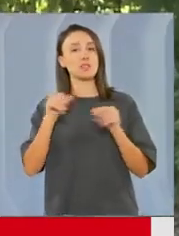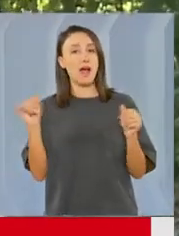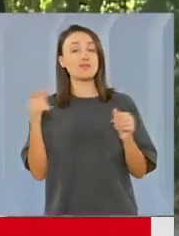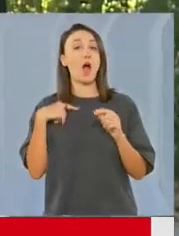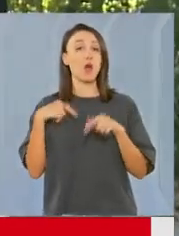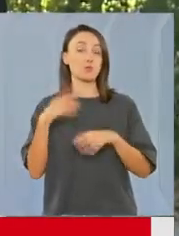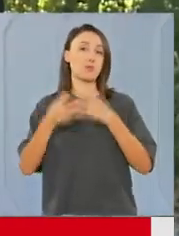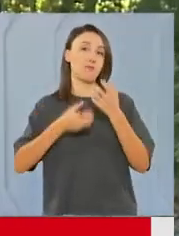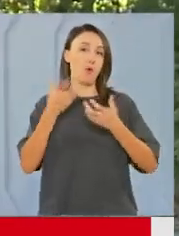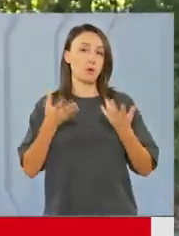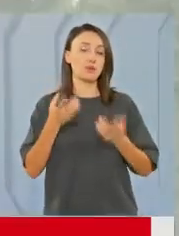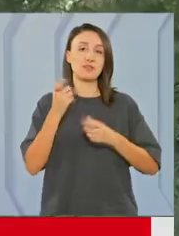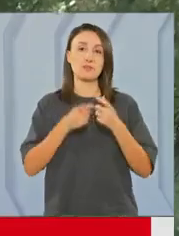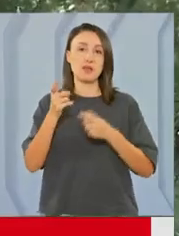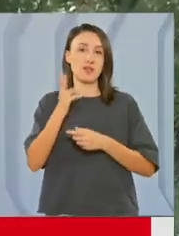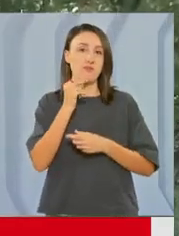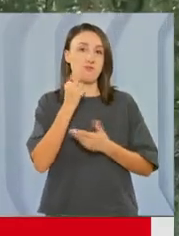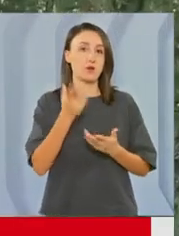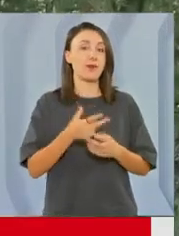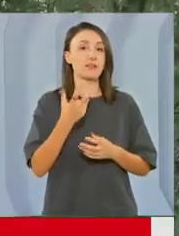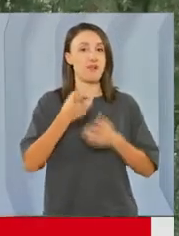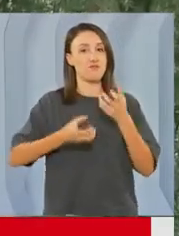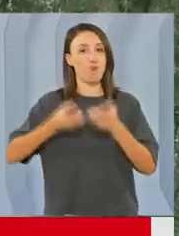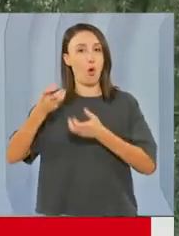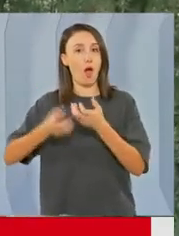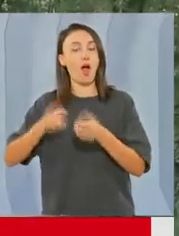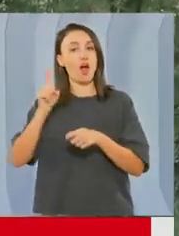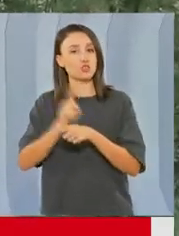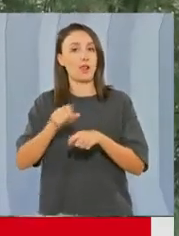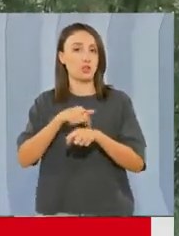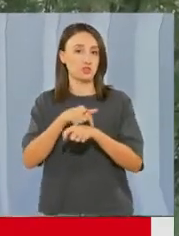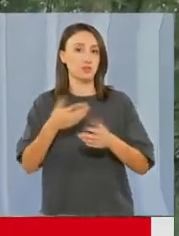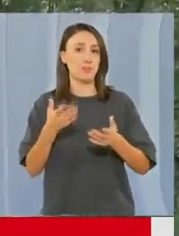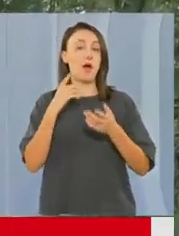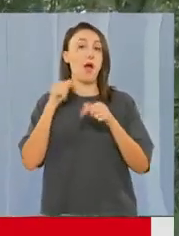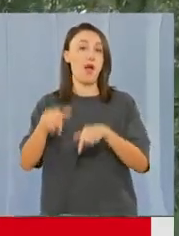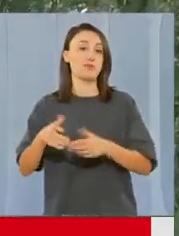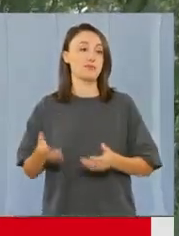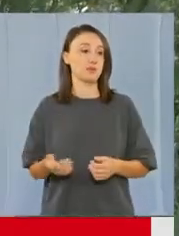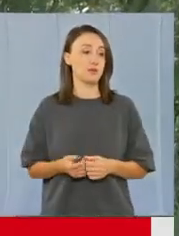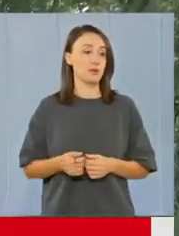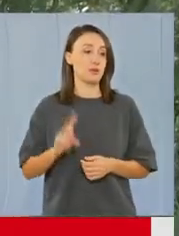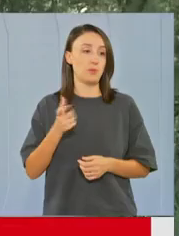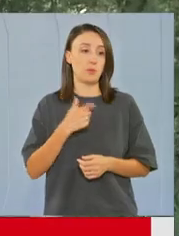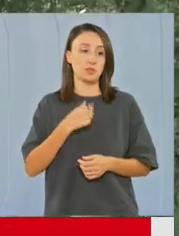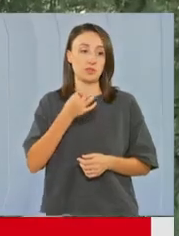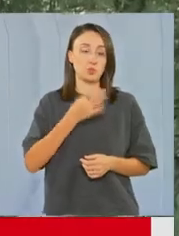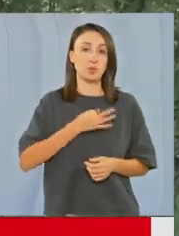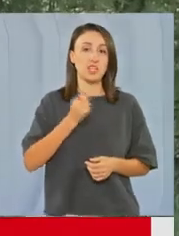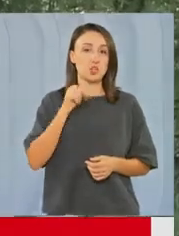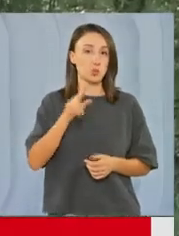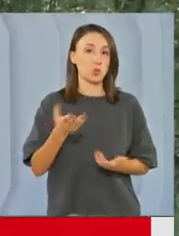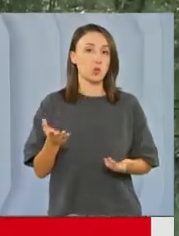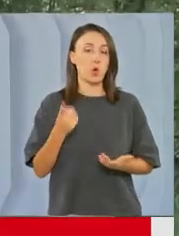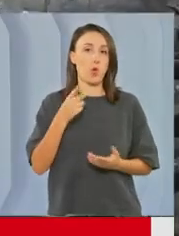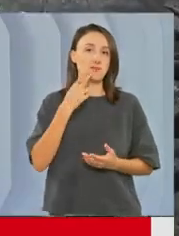Nu se vede clar că despre asta e vorba? Au fost trei focare în același timp astăzi. Nu mai poate să zică nici ISU că e de